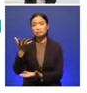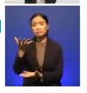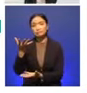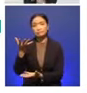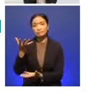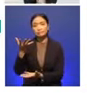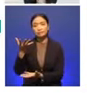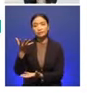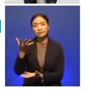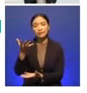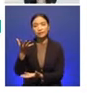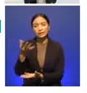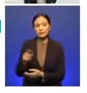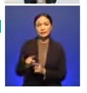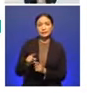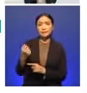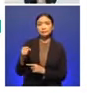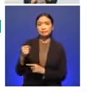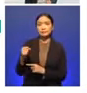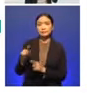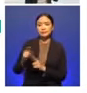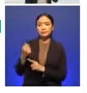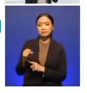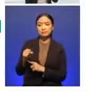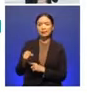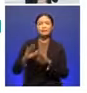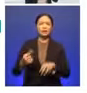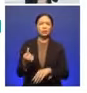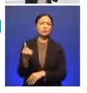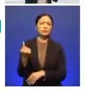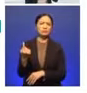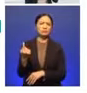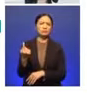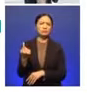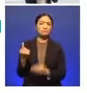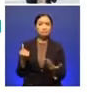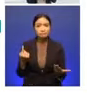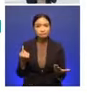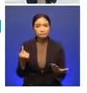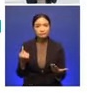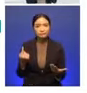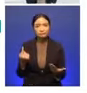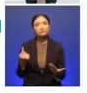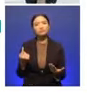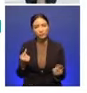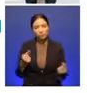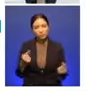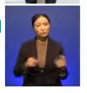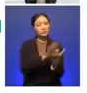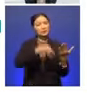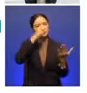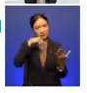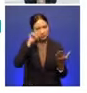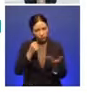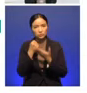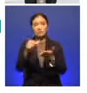รือน10ครัวเรือนที่รวยที่สุดเนี่ยนะครับจะมีเด็กแค่1คนเพราะงั้นมันจะเห็นว่าภารกิจที่ประเทศไทยเนี่ยจะต้องเข้าไป